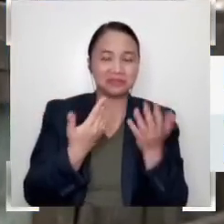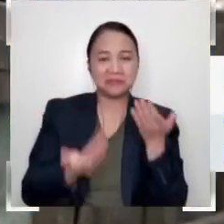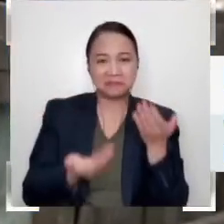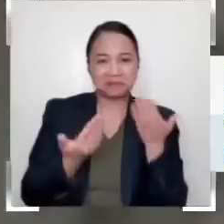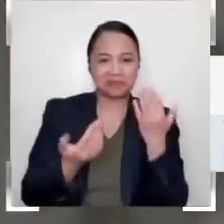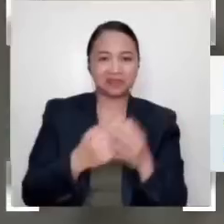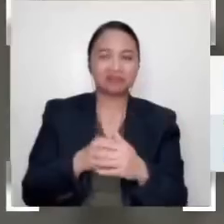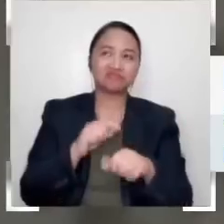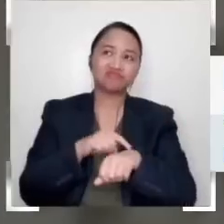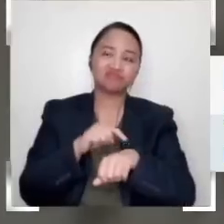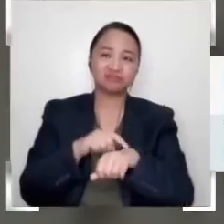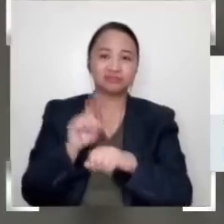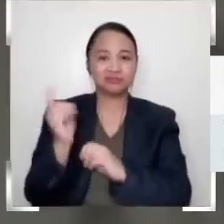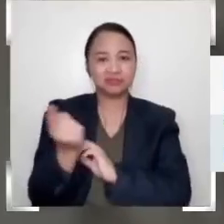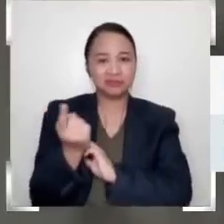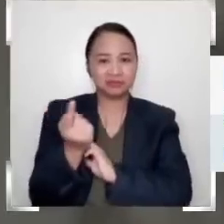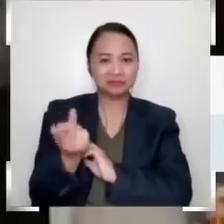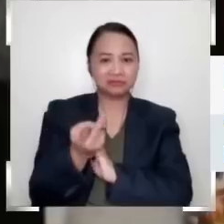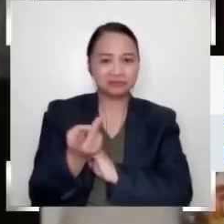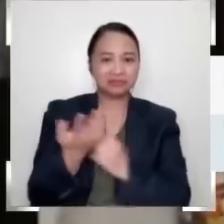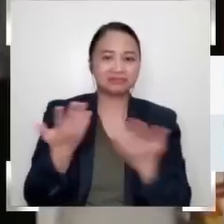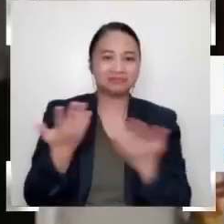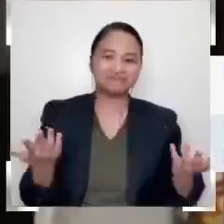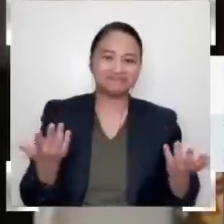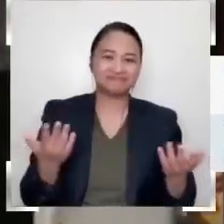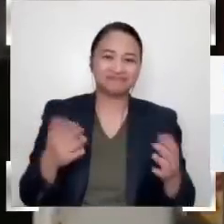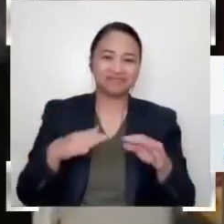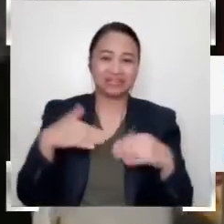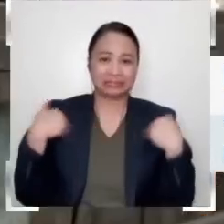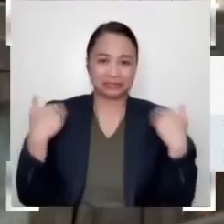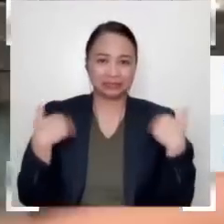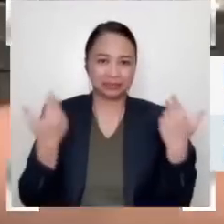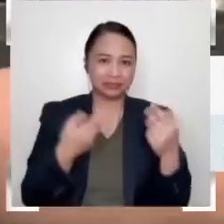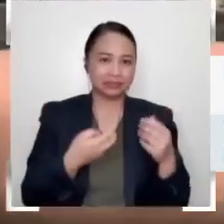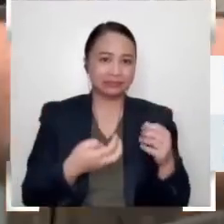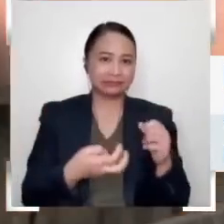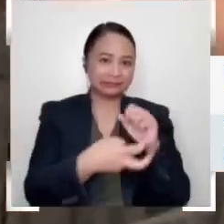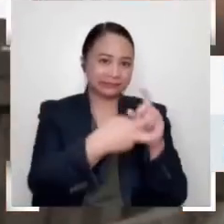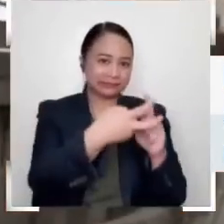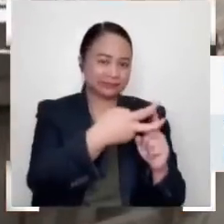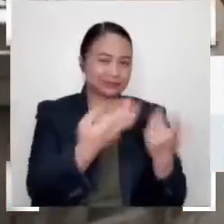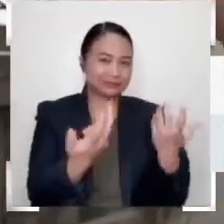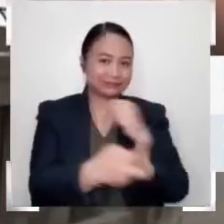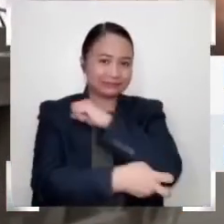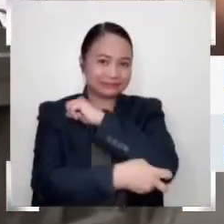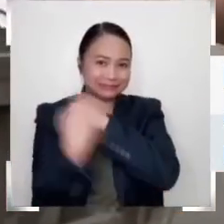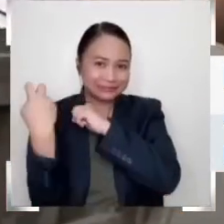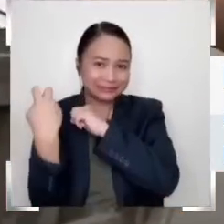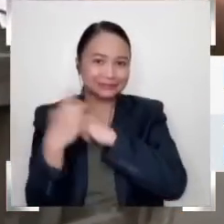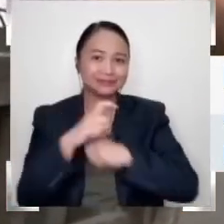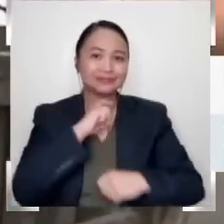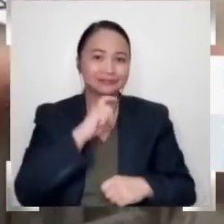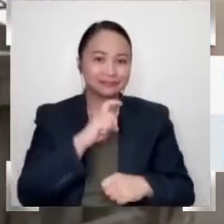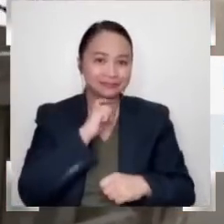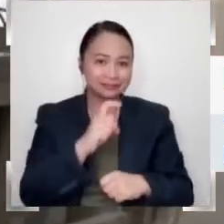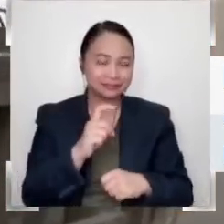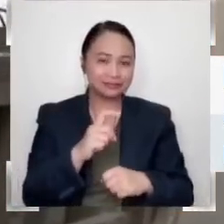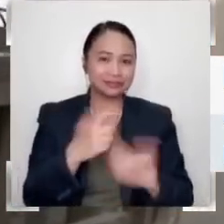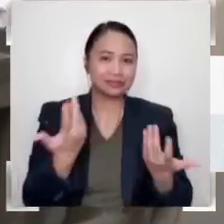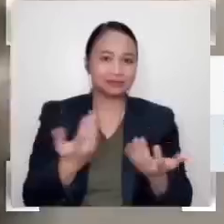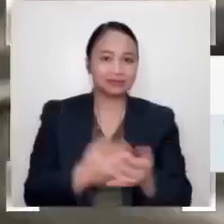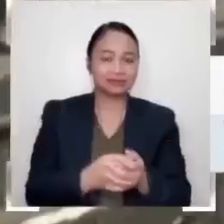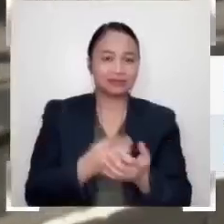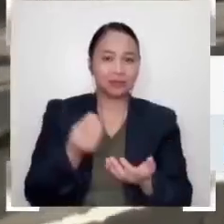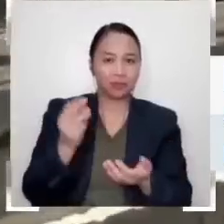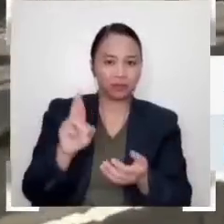dose, ganyan. Yan ang ginagawa ng mga bata, ninanakaw yung mga bakal. Yung mga stock namin ng mga bakal dito, mga ano ng tricycle, ninakaw rin